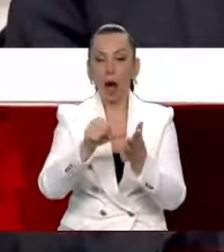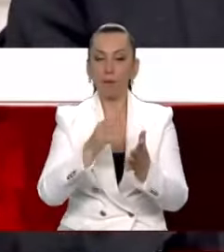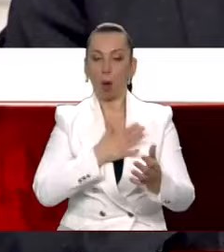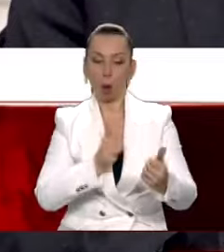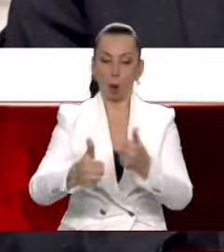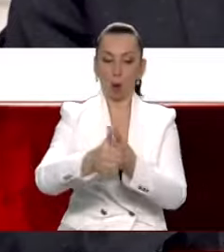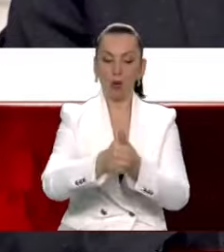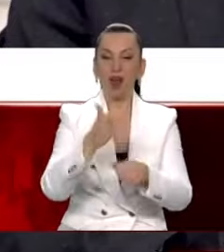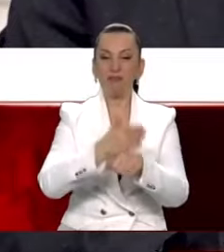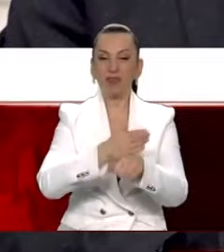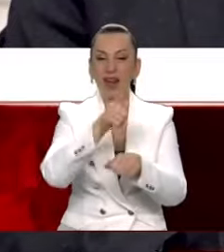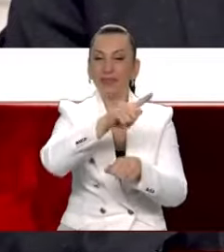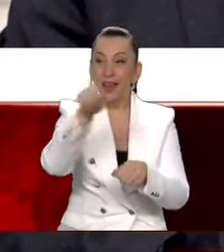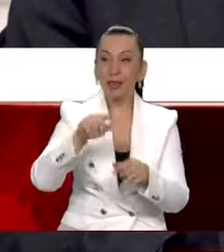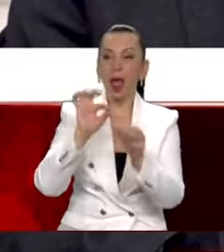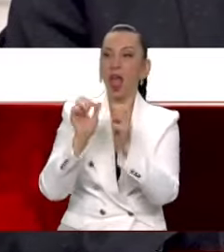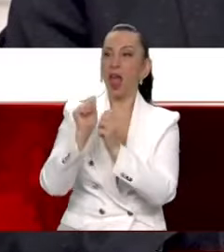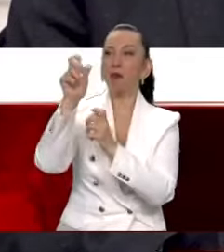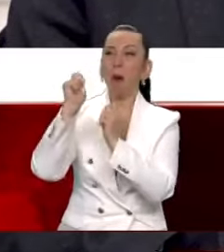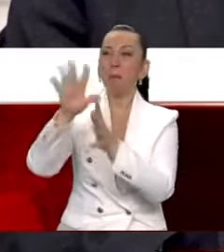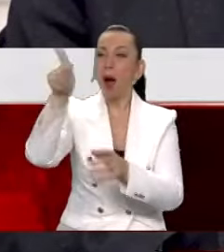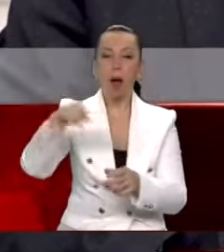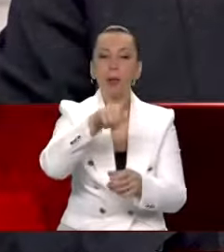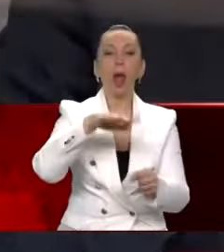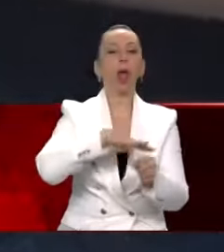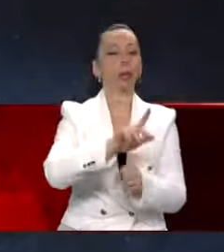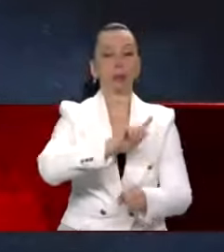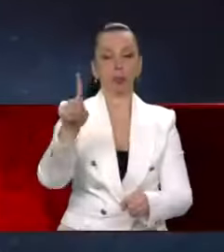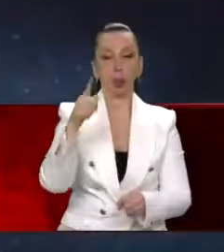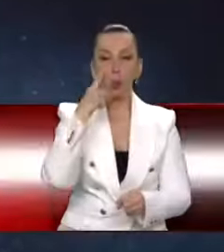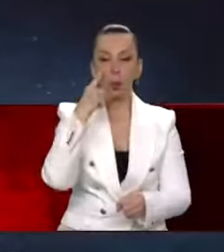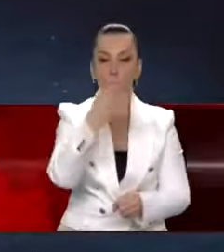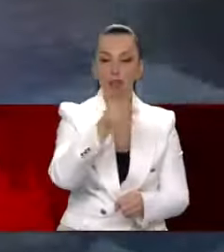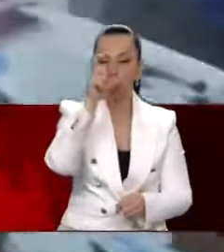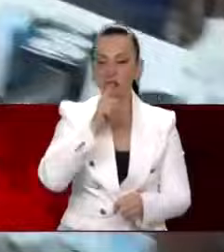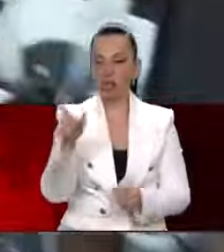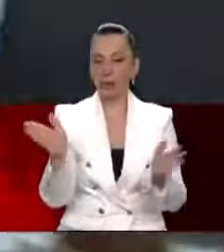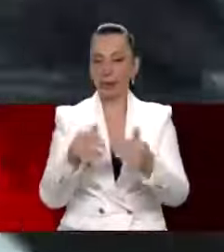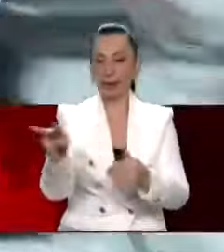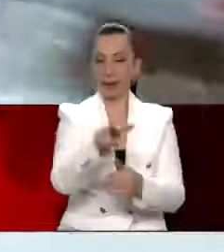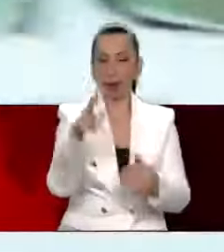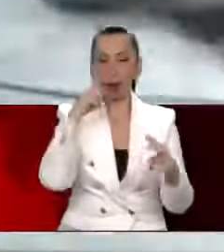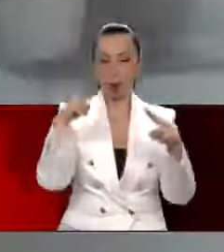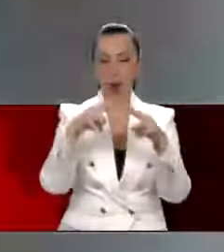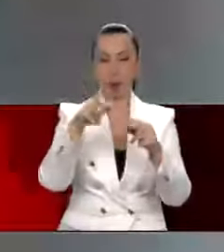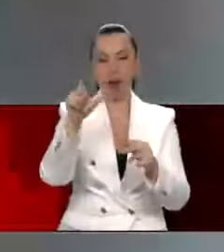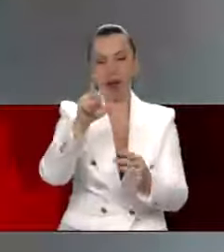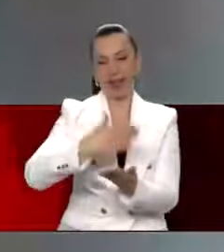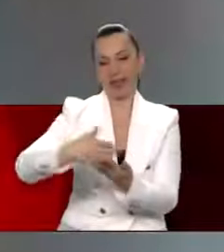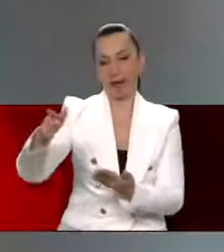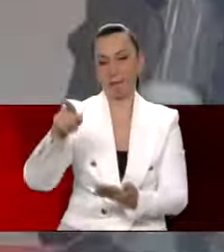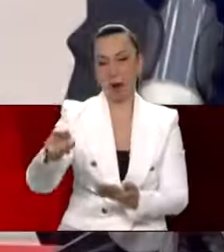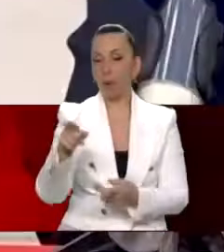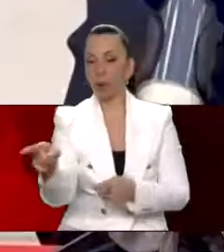Hiçbir vatandaşımızı enflasyona ezdirmeyeceğiz dedik, ezdirmedik. Hükümetle işçi sendikaları arasındaki görüşmeler bir aydır sürüyordu